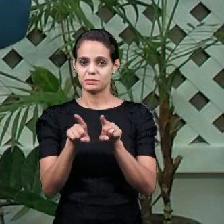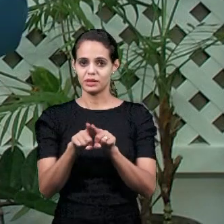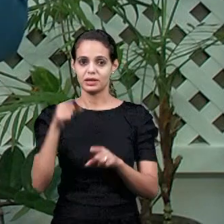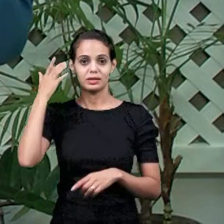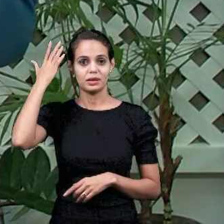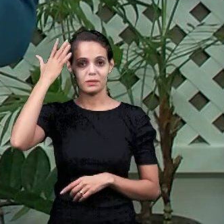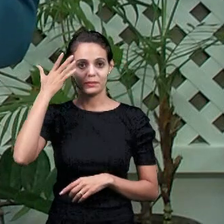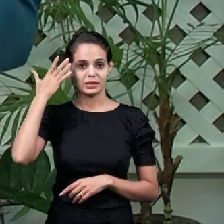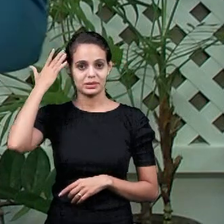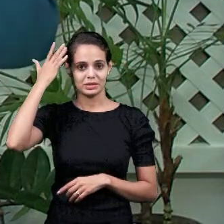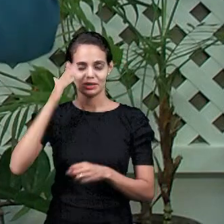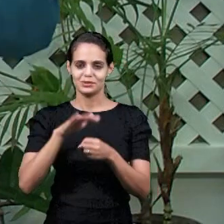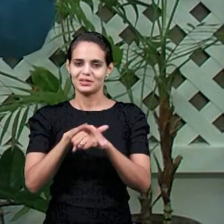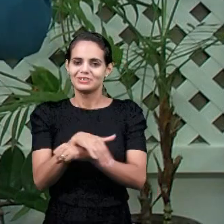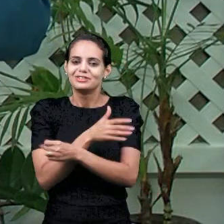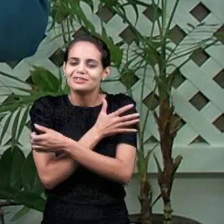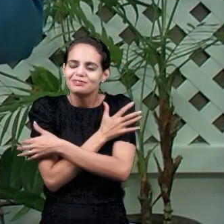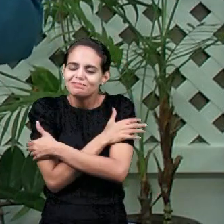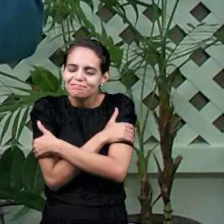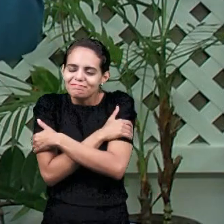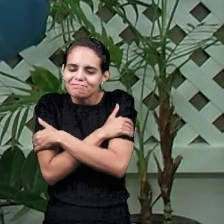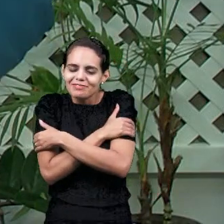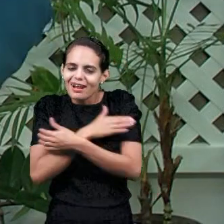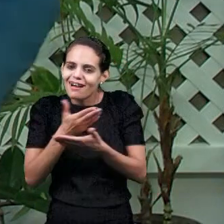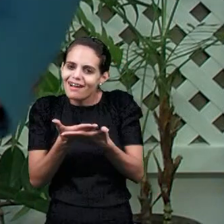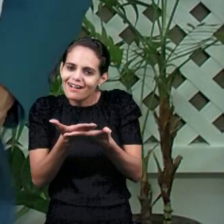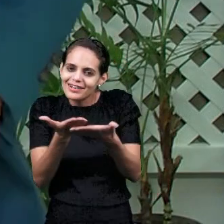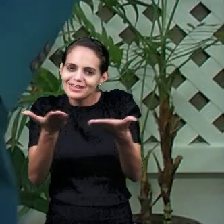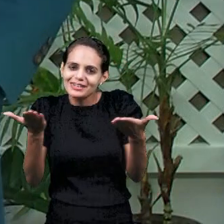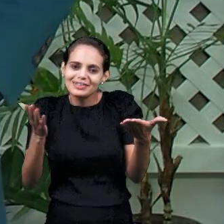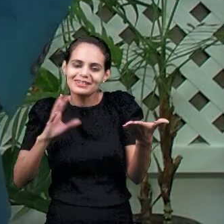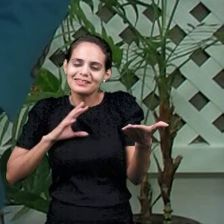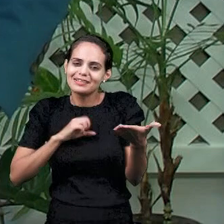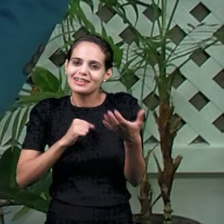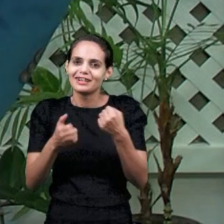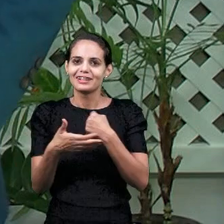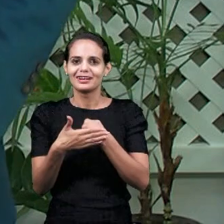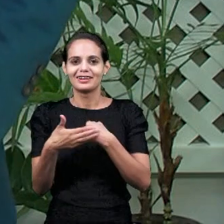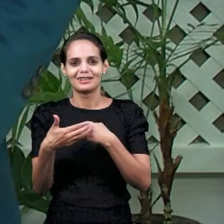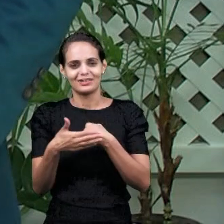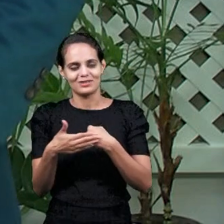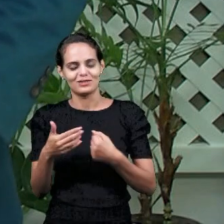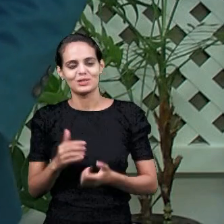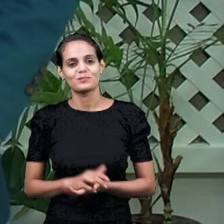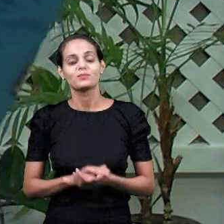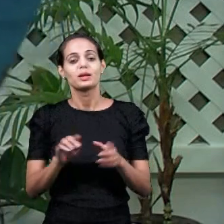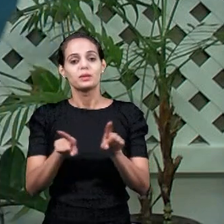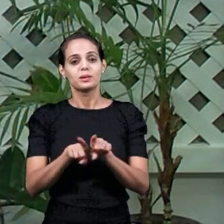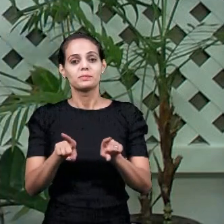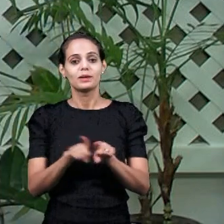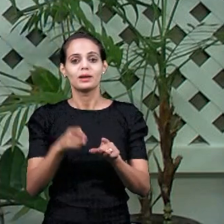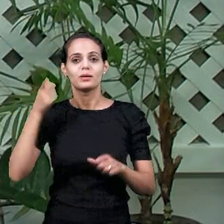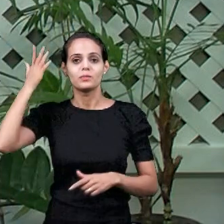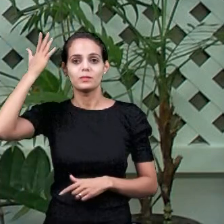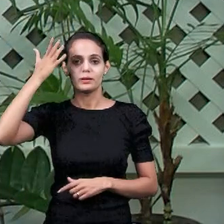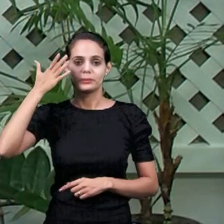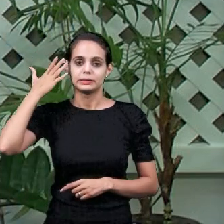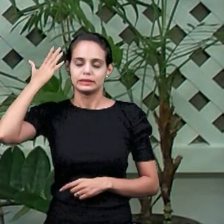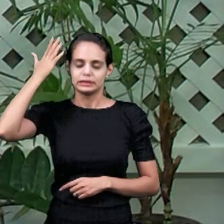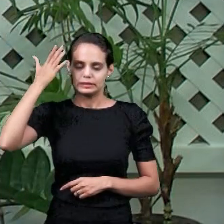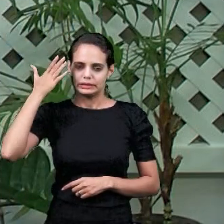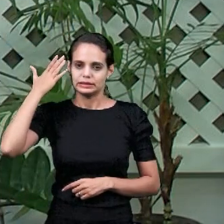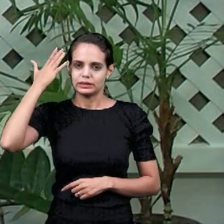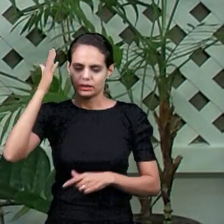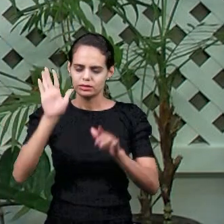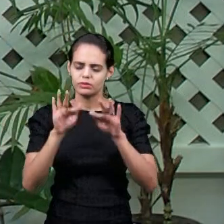frères, nos salutations fraternelles à tous. Je veux laisser un message ici pour ceux qui ont perdu des